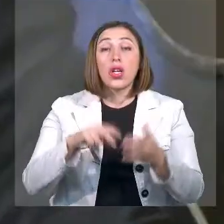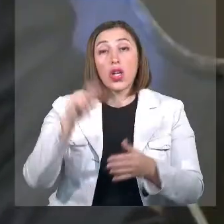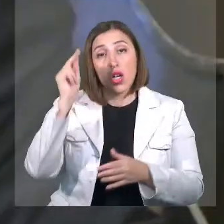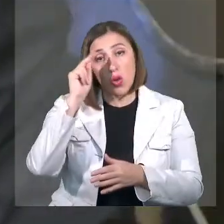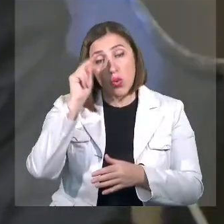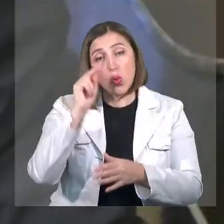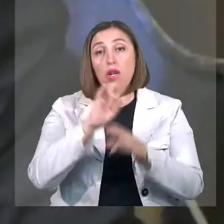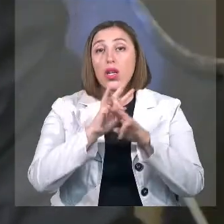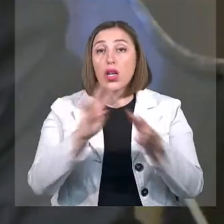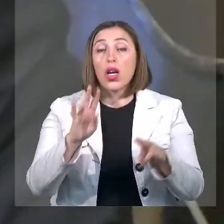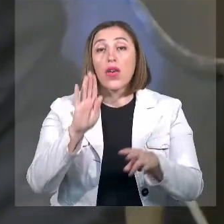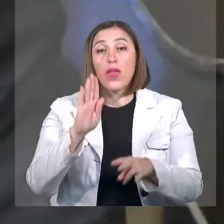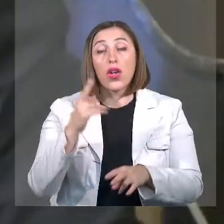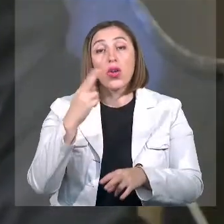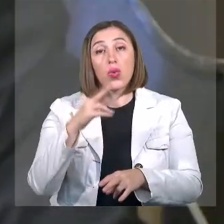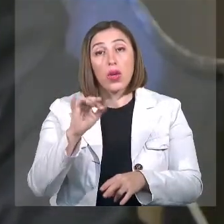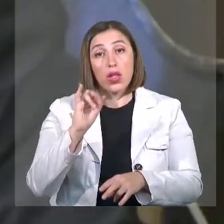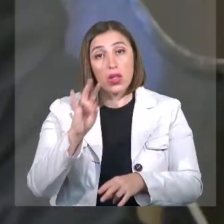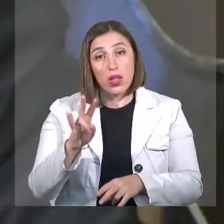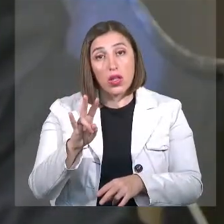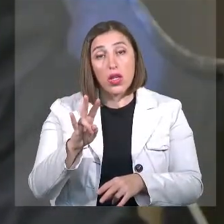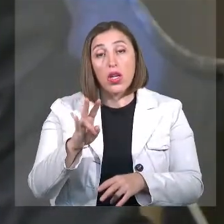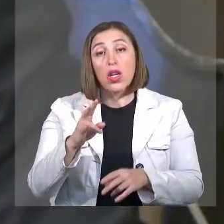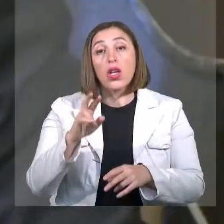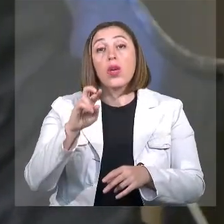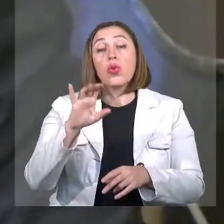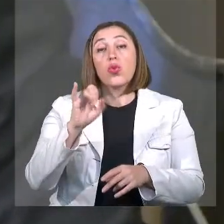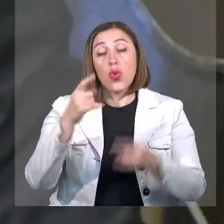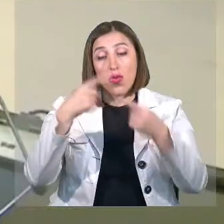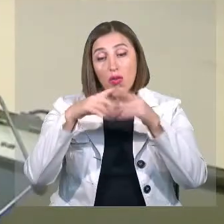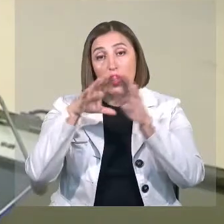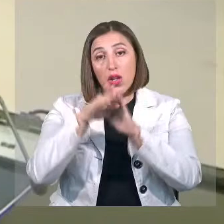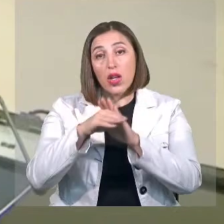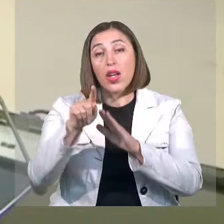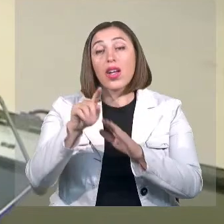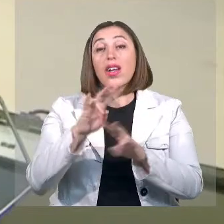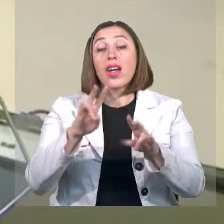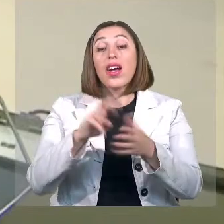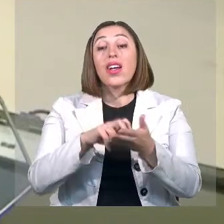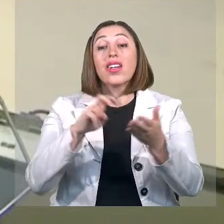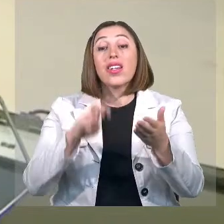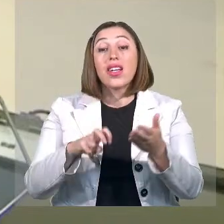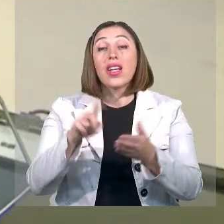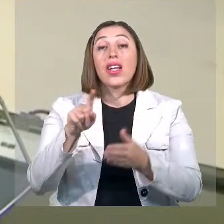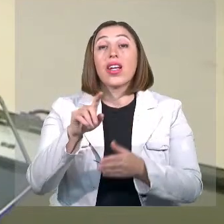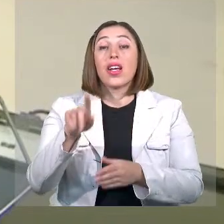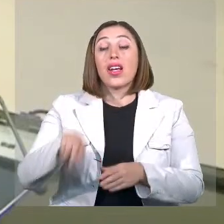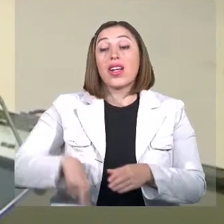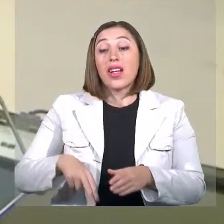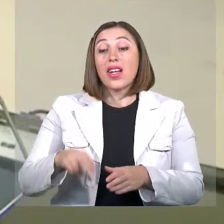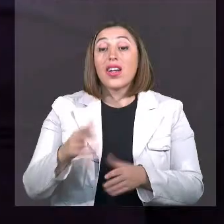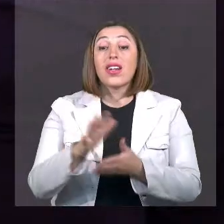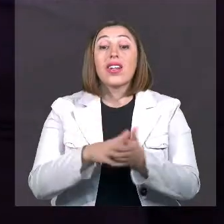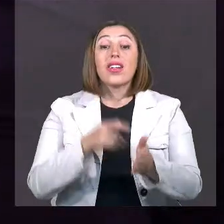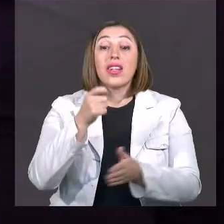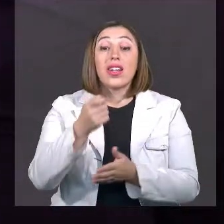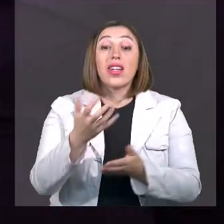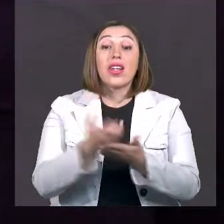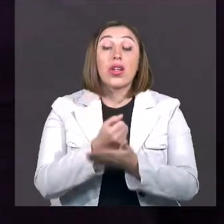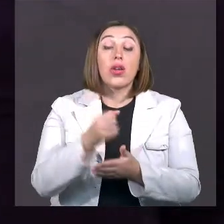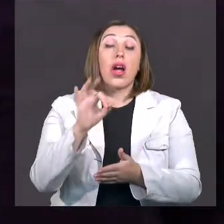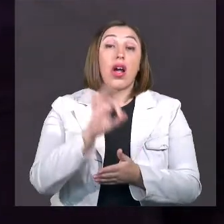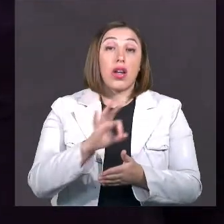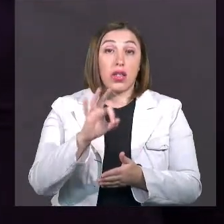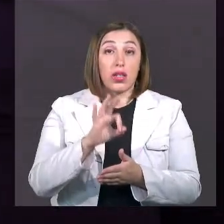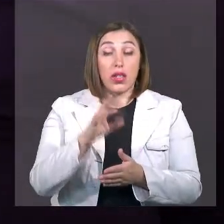և գիտության նախարար Վահրամ Դումանյանը։ Բրյուսովում նախարարի հրաժարականը կապեցին հենց ռեկտորի ընտրության հետ, պնդելով՝ պատճառն այն է,